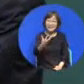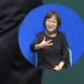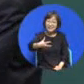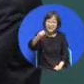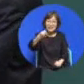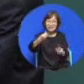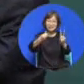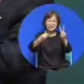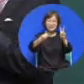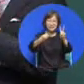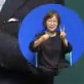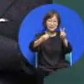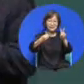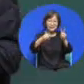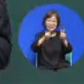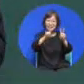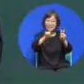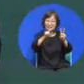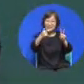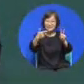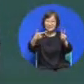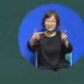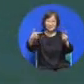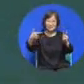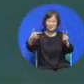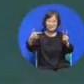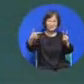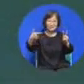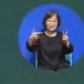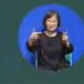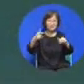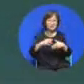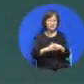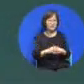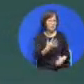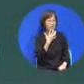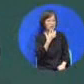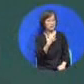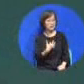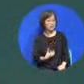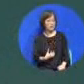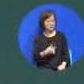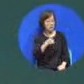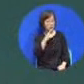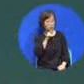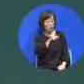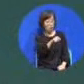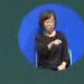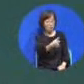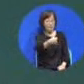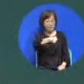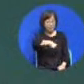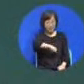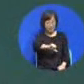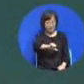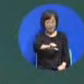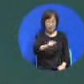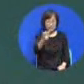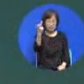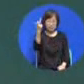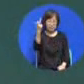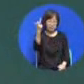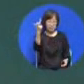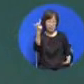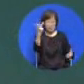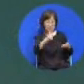창세기 22장 1절에서 6절입니다. It is Genesis chapter 22 verses 1. 아브라함아, 네 아들을 저 산에 데려가서 하나님께 번제로